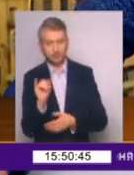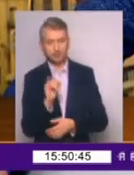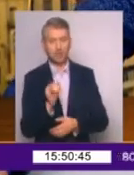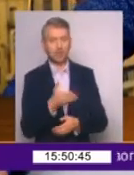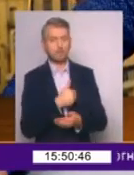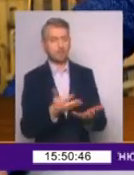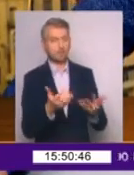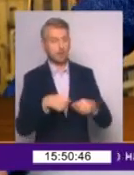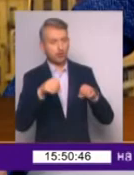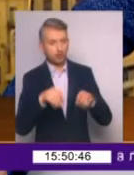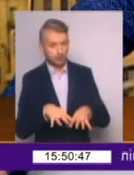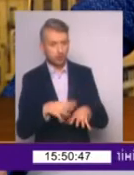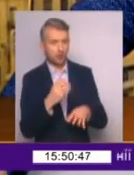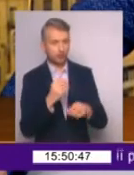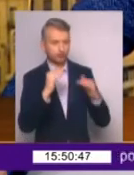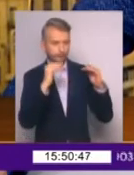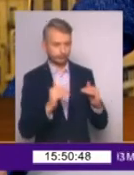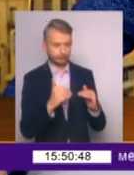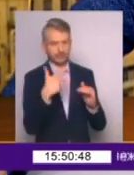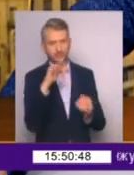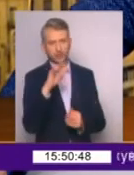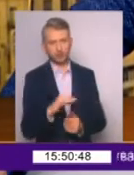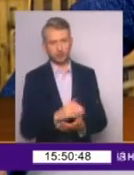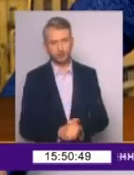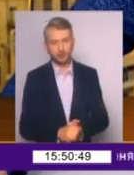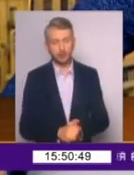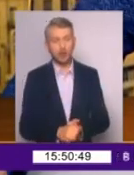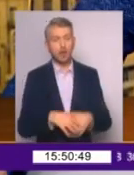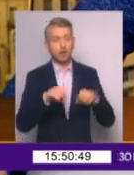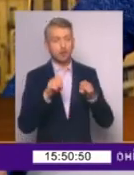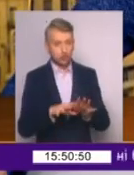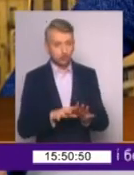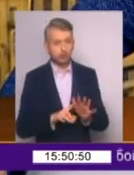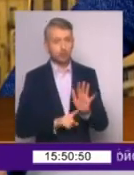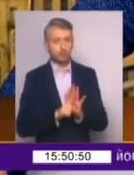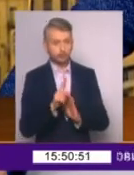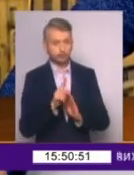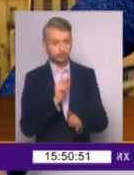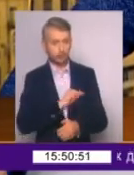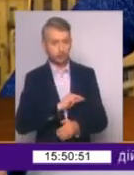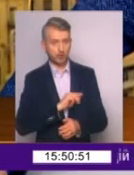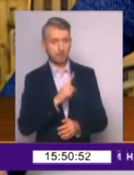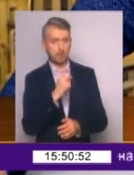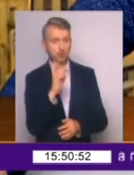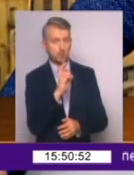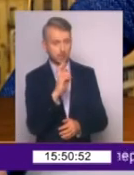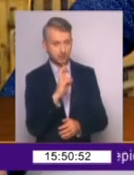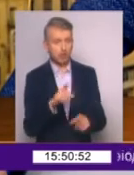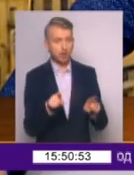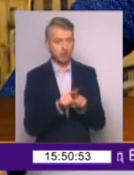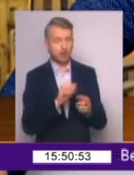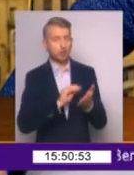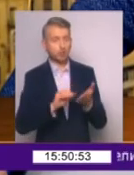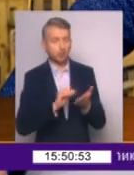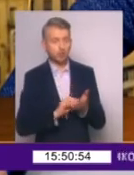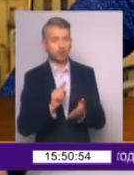прийняли рішення і понизили їх ще на 30%. Рішення вступило в дію з 1 березня. воно іменно так і прописано,